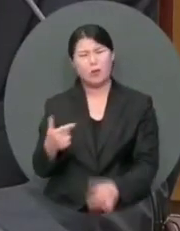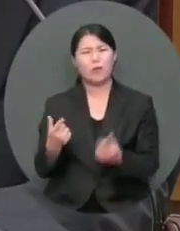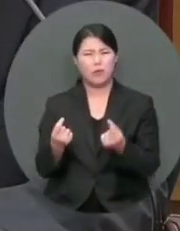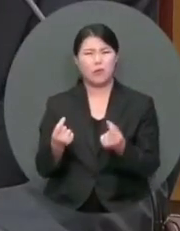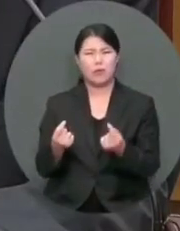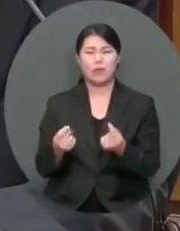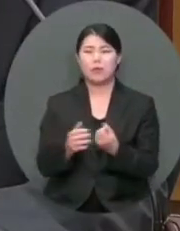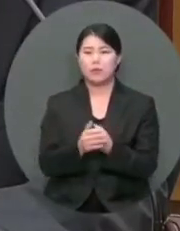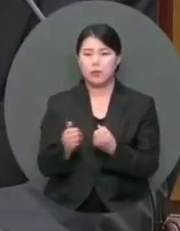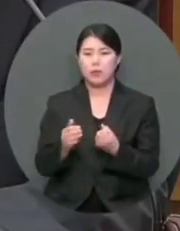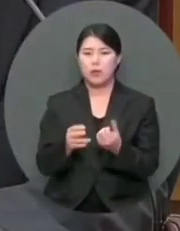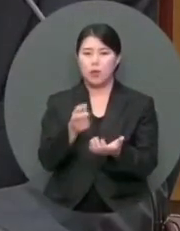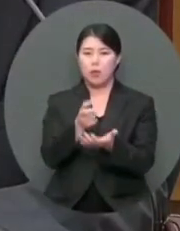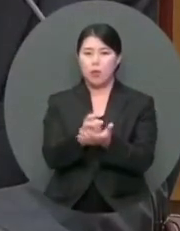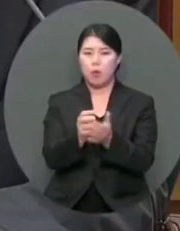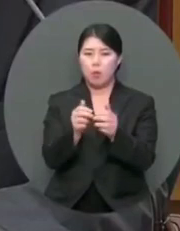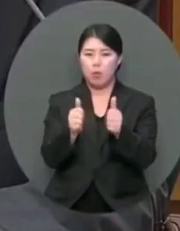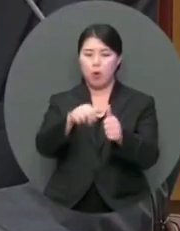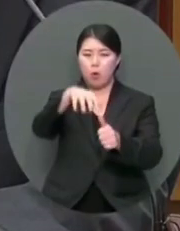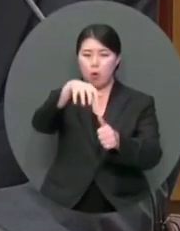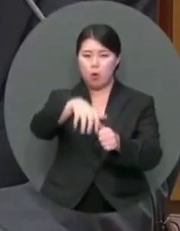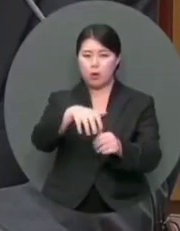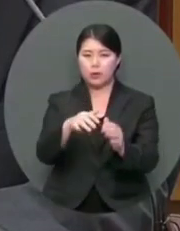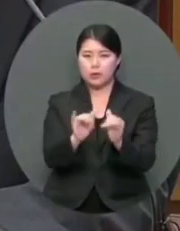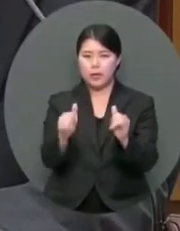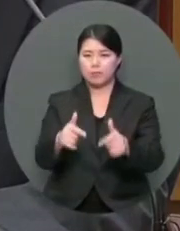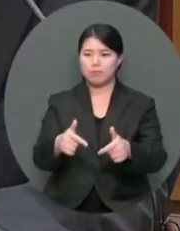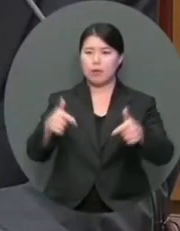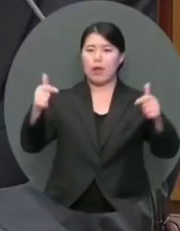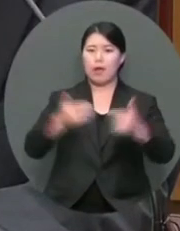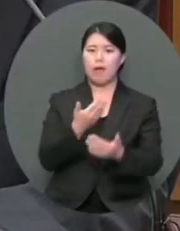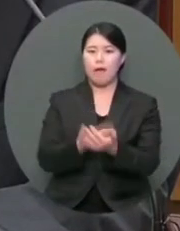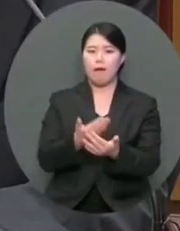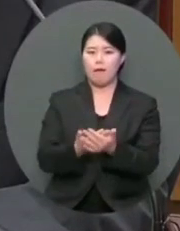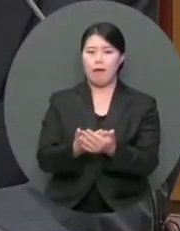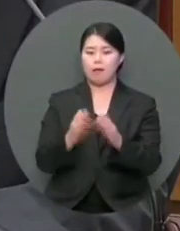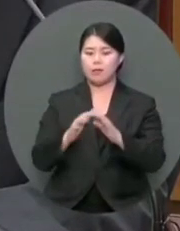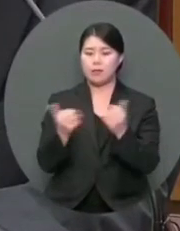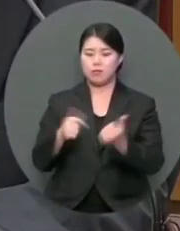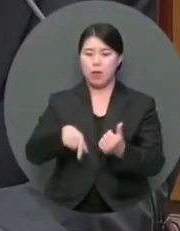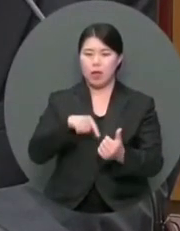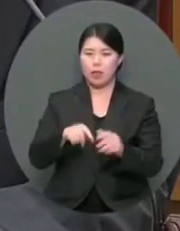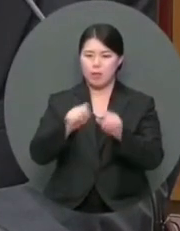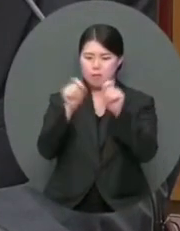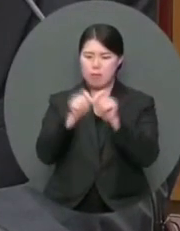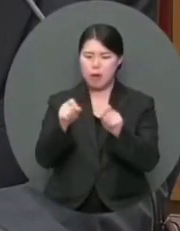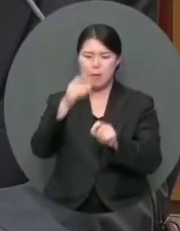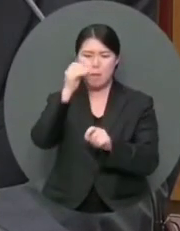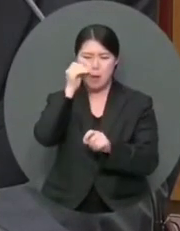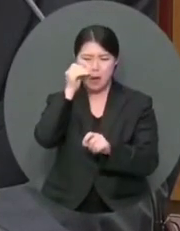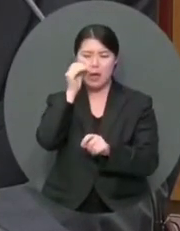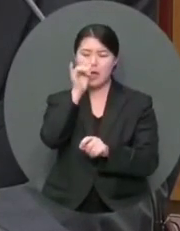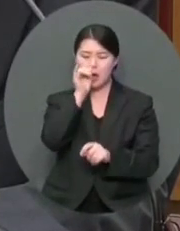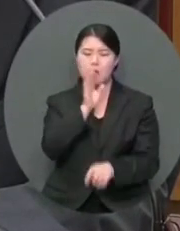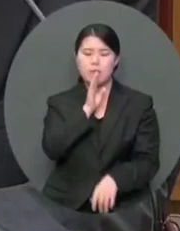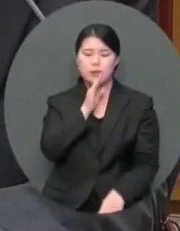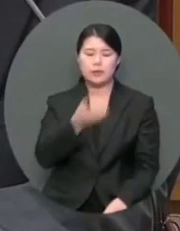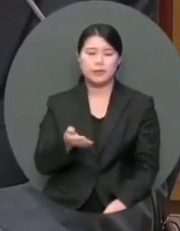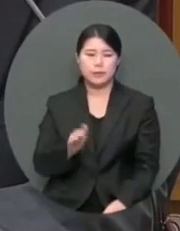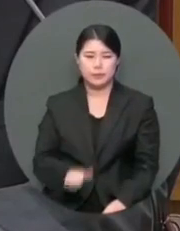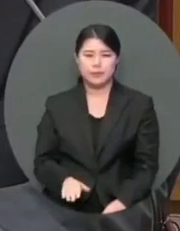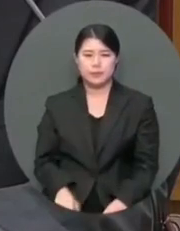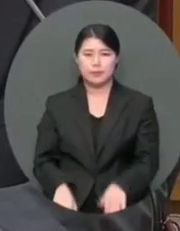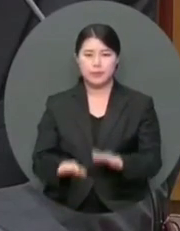법원이 인원을 늘려달라고 지금 현재 뭐 국회에 계류된 법도 있습니다만은 그 요구를 하기 전에